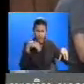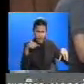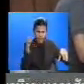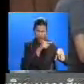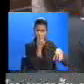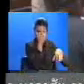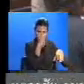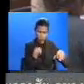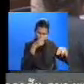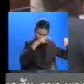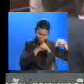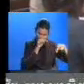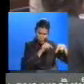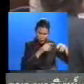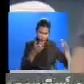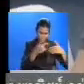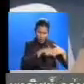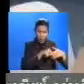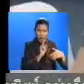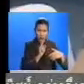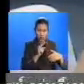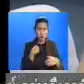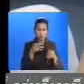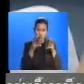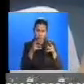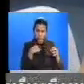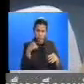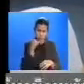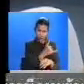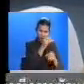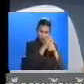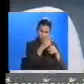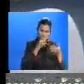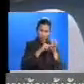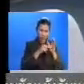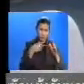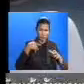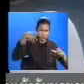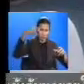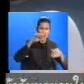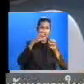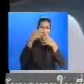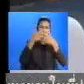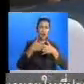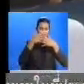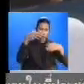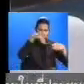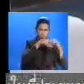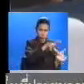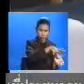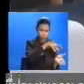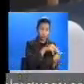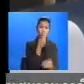ประสานชาวเรือประมงที่ไปพบซึ่งขั้นตอนการตรวจสอบเมื่อไปถึงพิกัดจะใช้เครื่องโซน่าสแกนดูให้ทราบจุดที่แน่